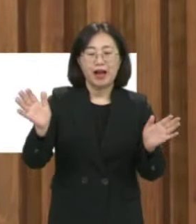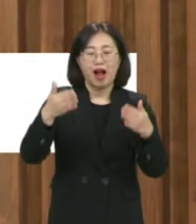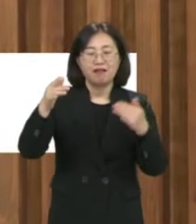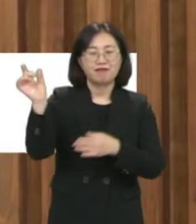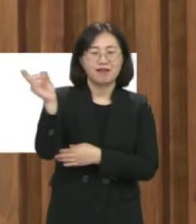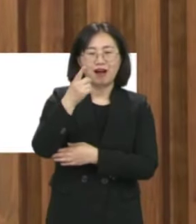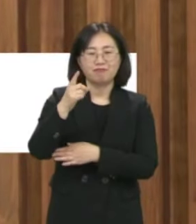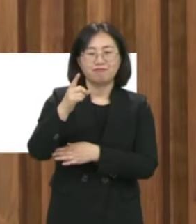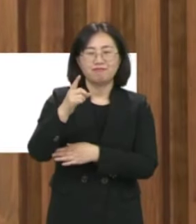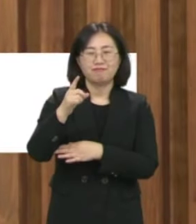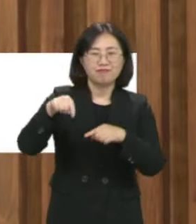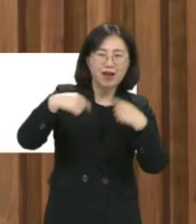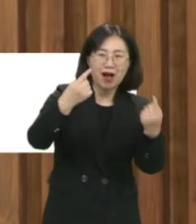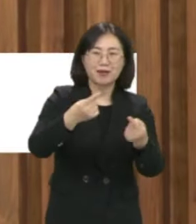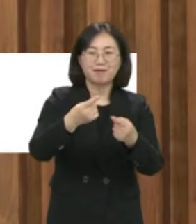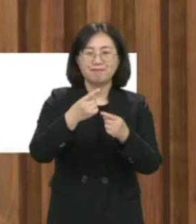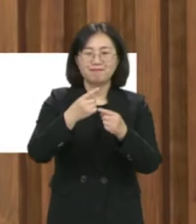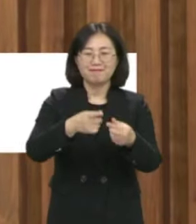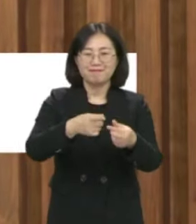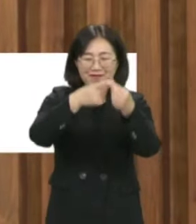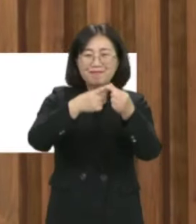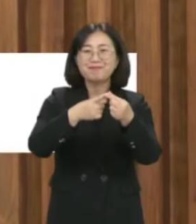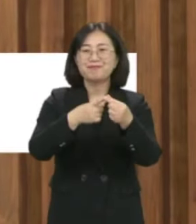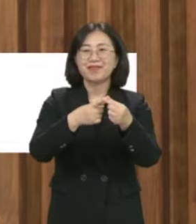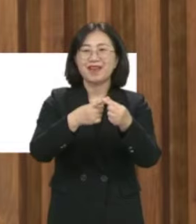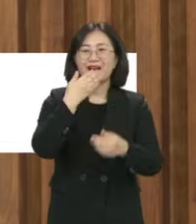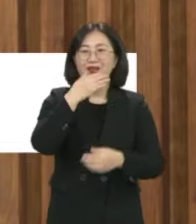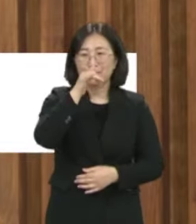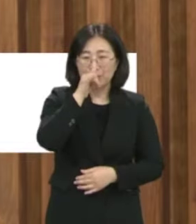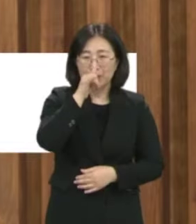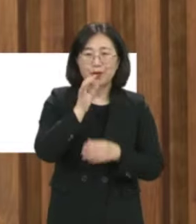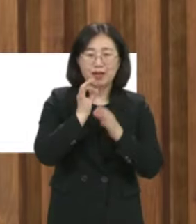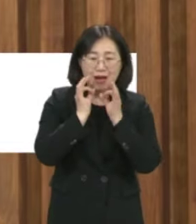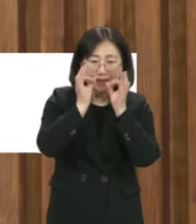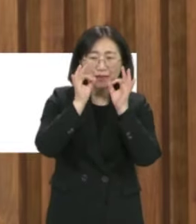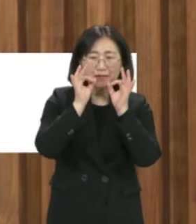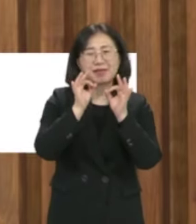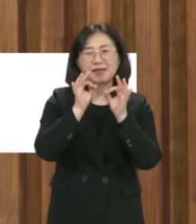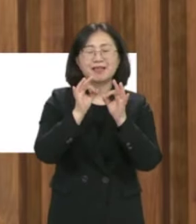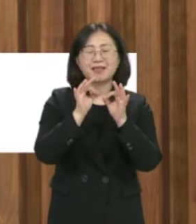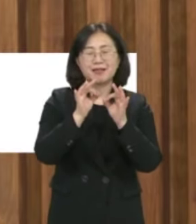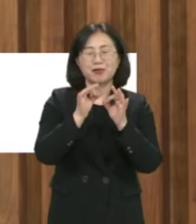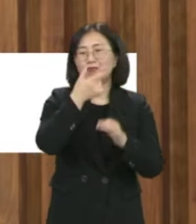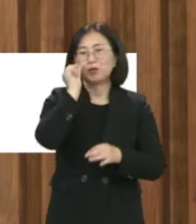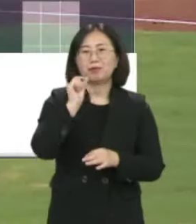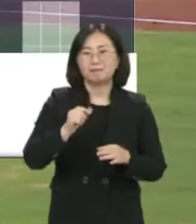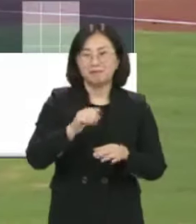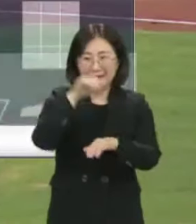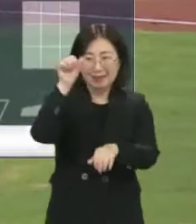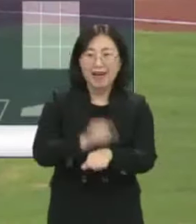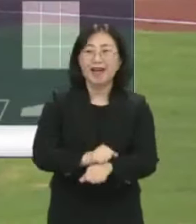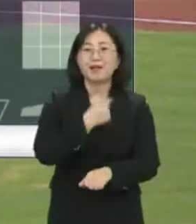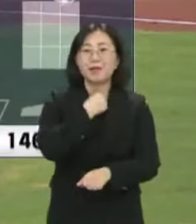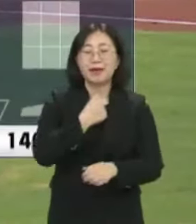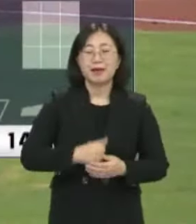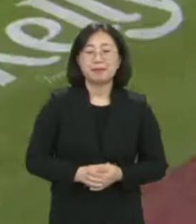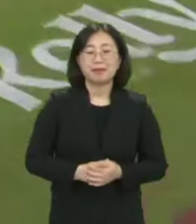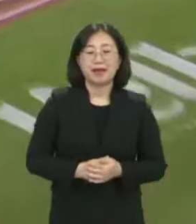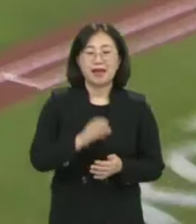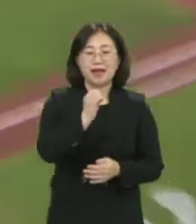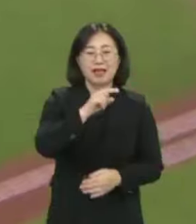그리고 더 높은 곳까지 우승까지 가게끔 열심히 하기보다는 잘하겠습니다 올시즌